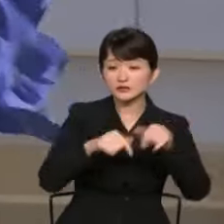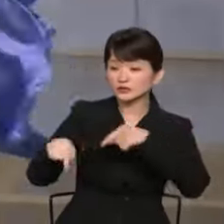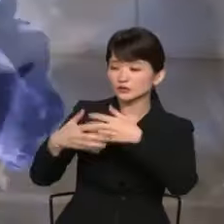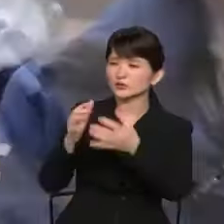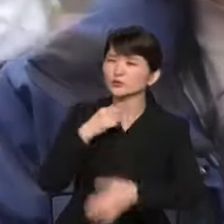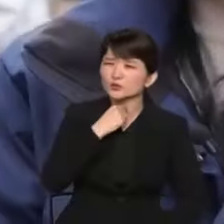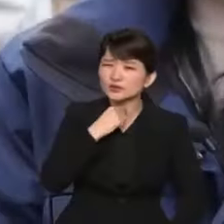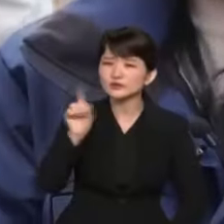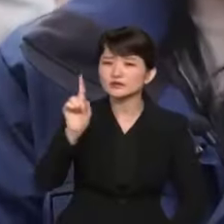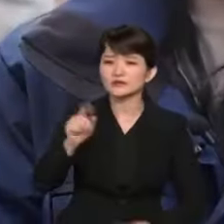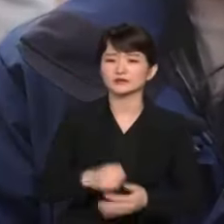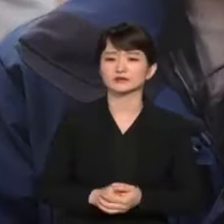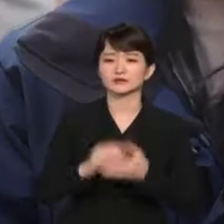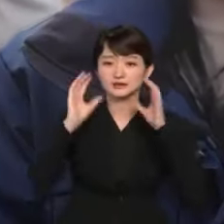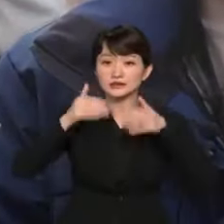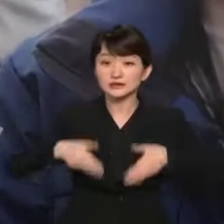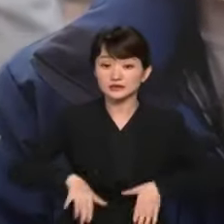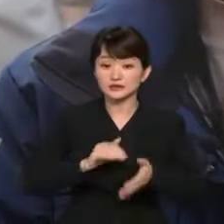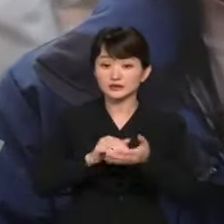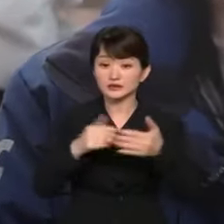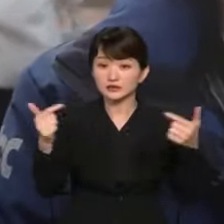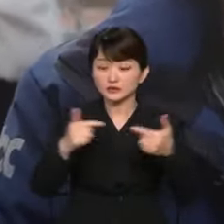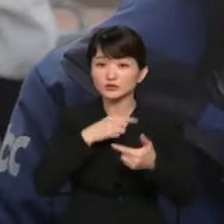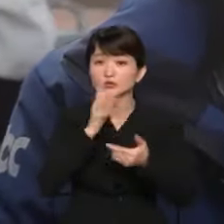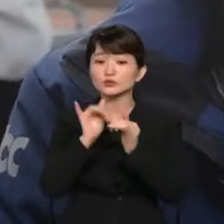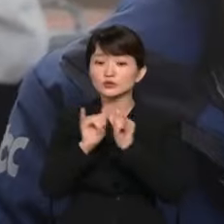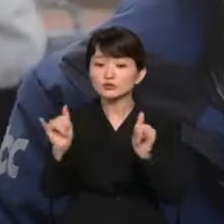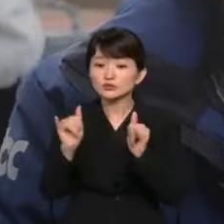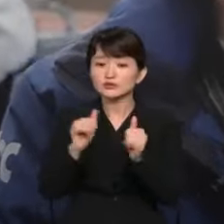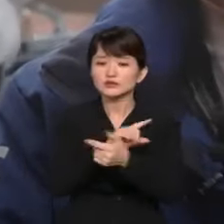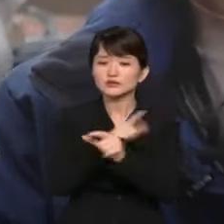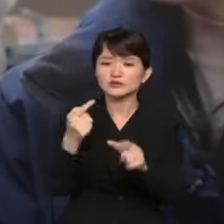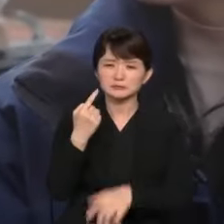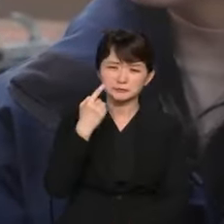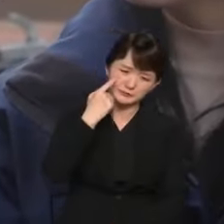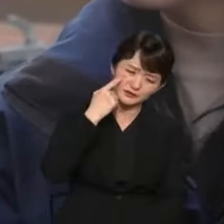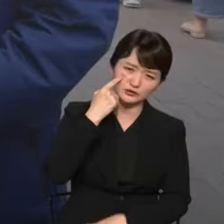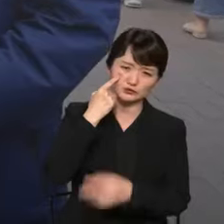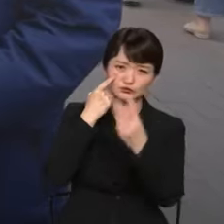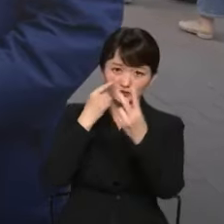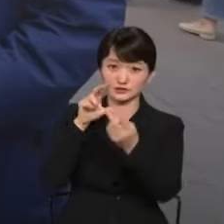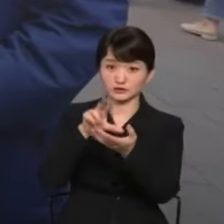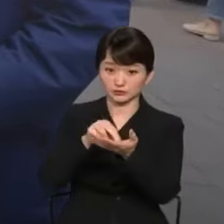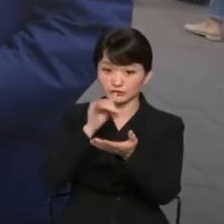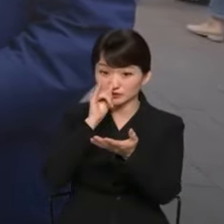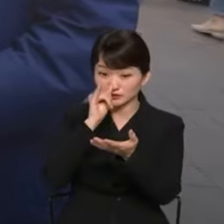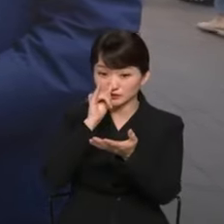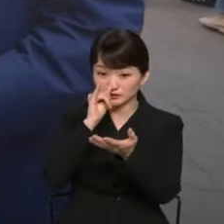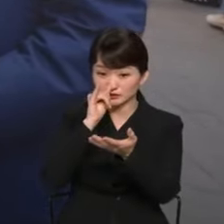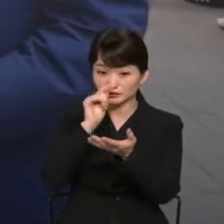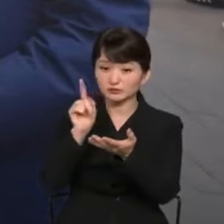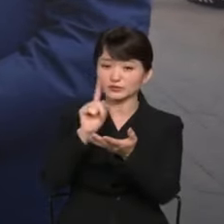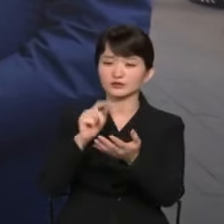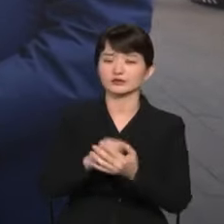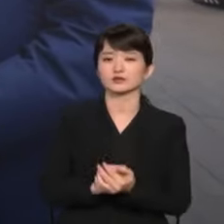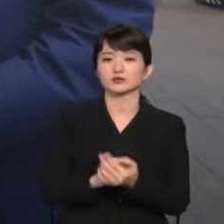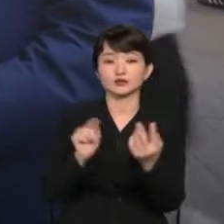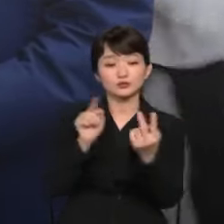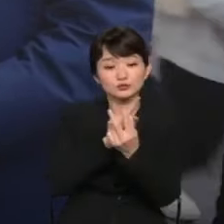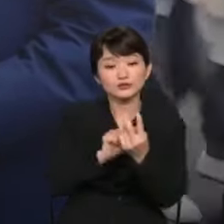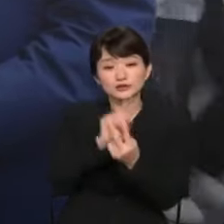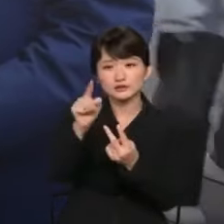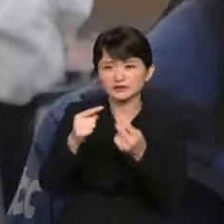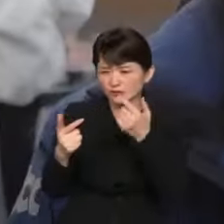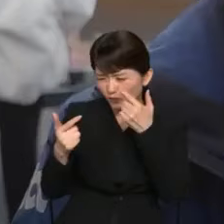있었습니다. 저출산, 뭐 노인 문제 이런 여러 가지 이슈들이 많은데 뭔가 한 가지라도 제대로